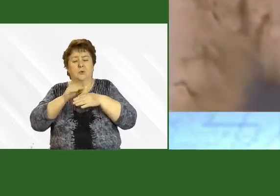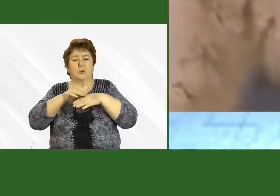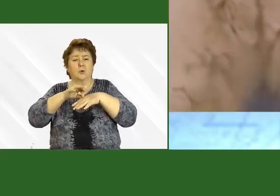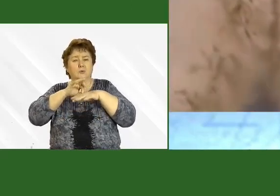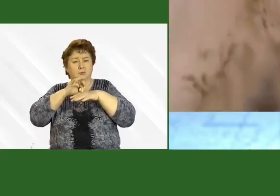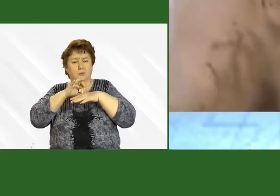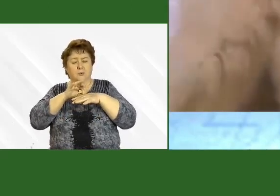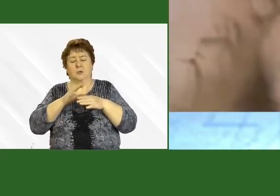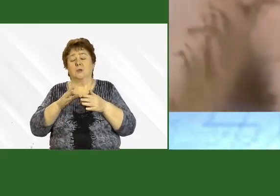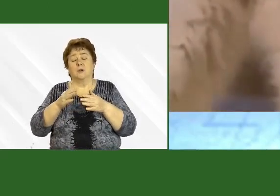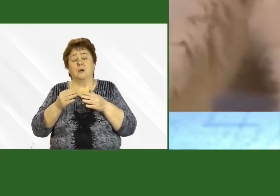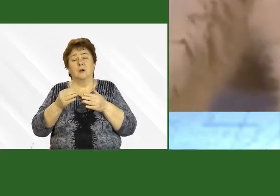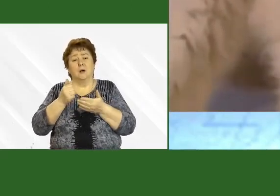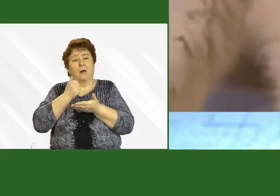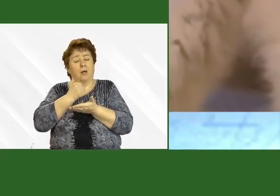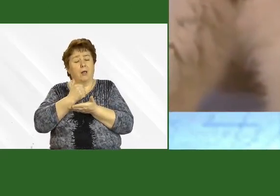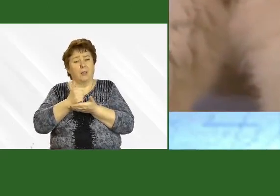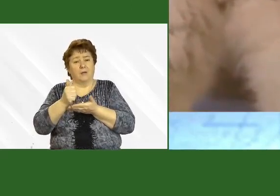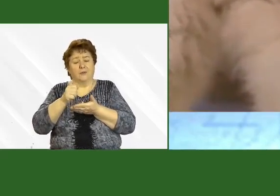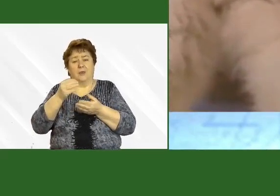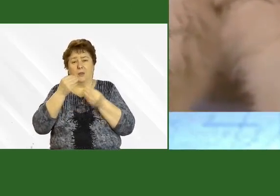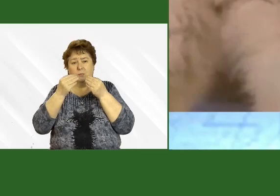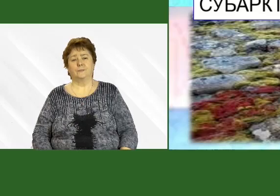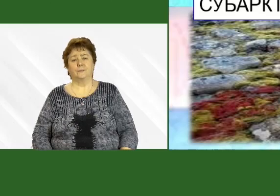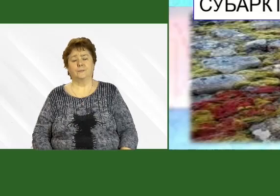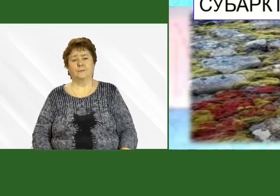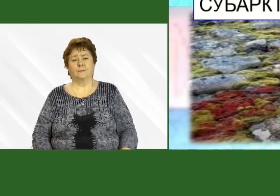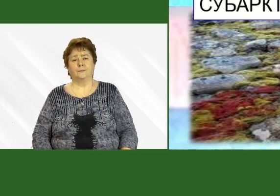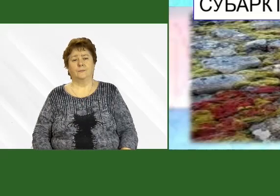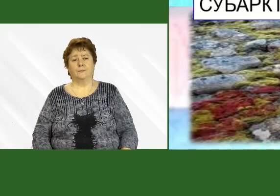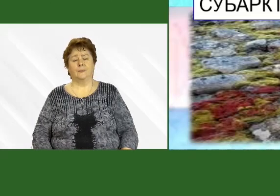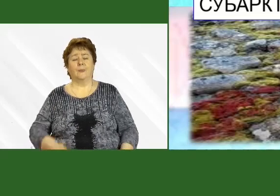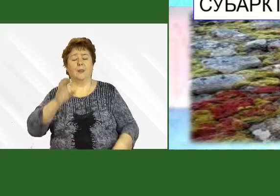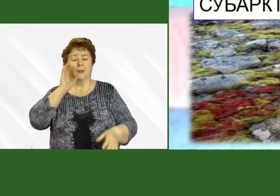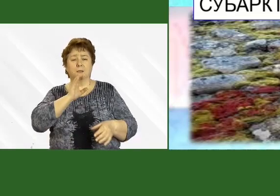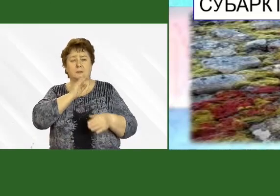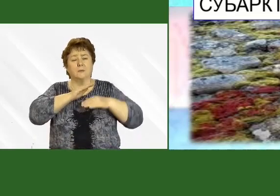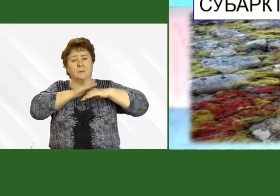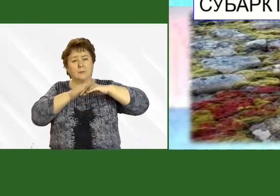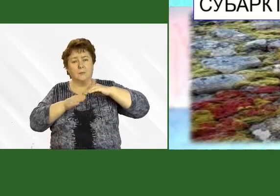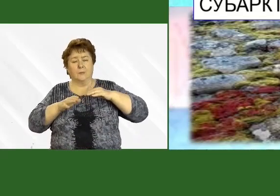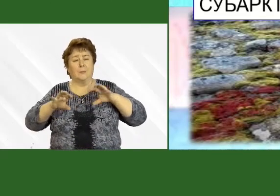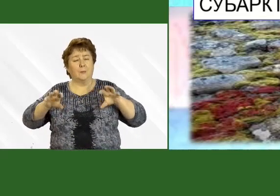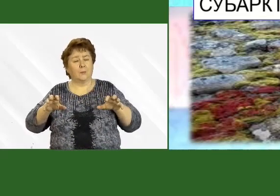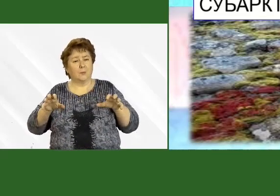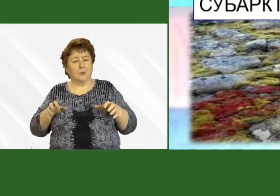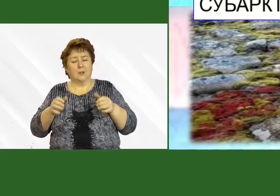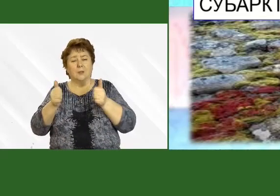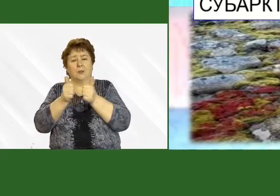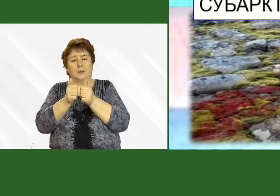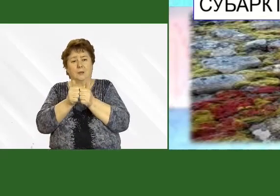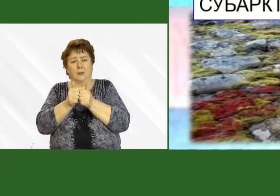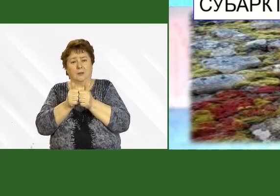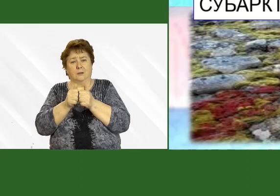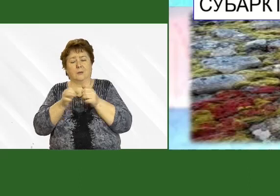основная его пища тюлени северная побережье материка и прилегающие